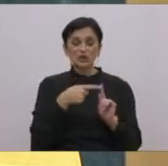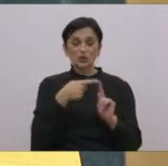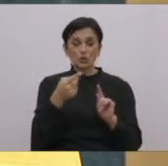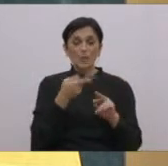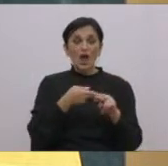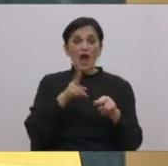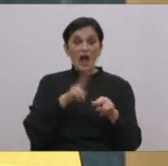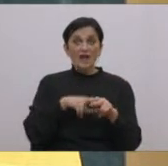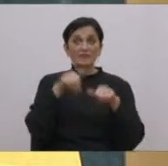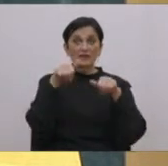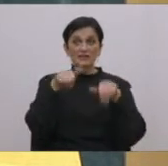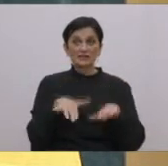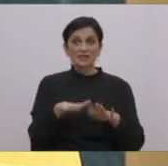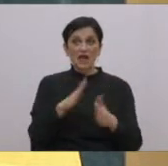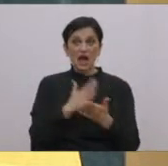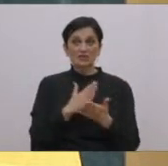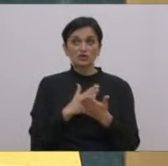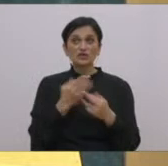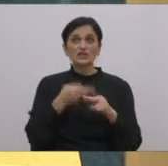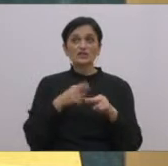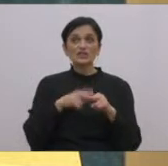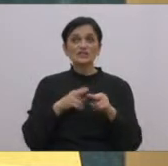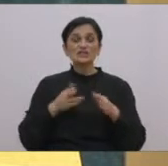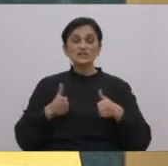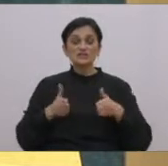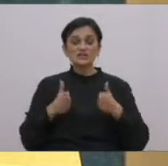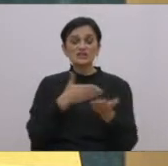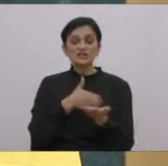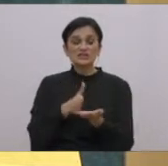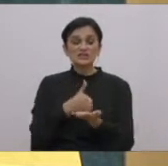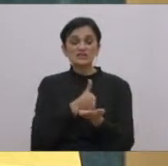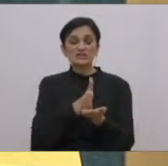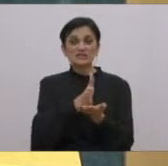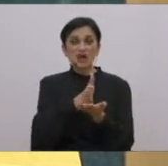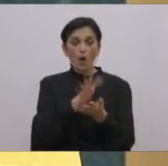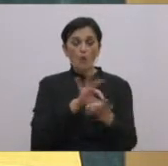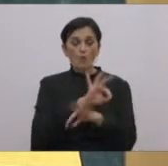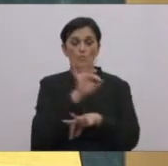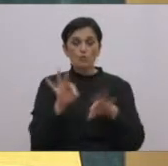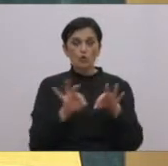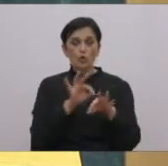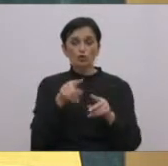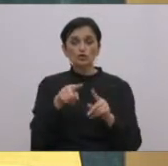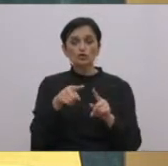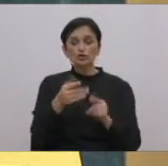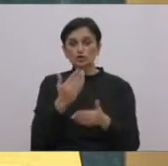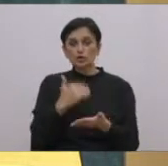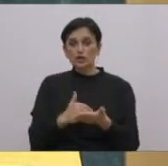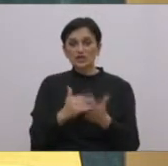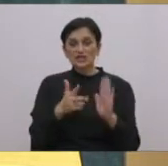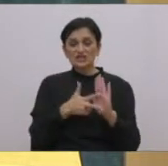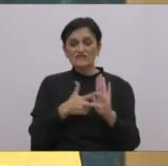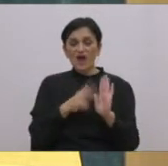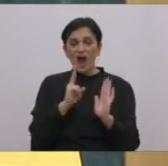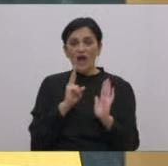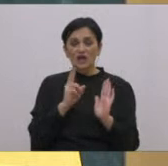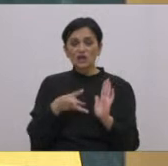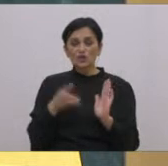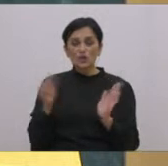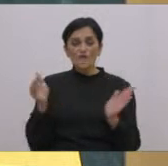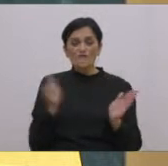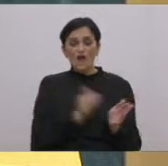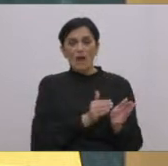ის გადაწყვეტა და ის მარშრუტი და ის პროექტი, რომლის შედეგადაც ჩვენ უკვე 8 კილომეტრით